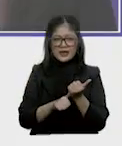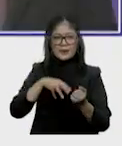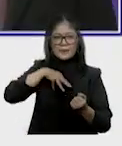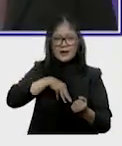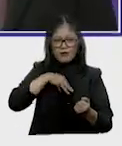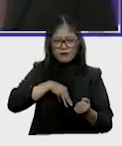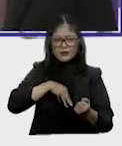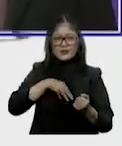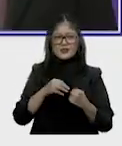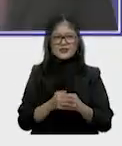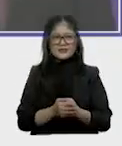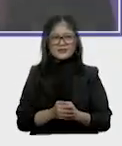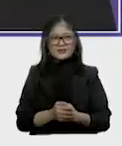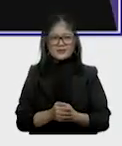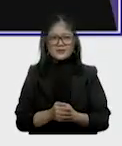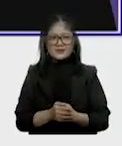Mahfud.